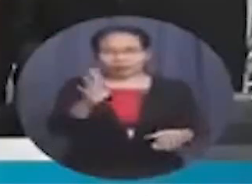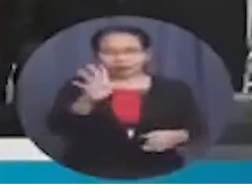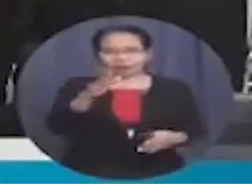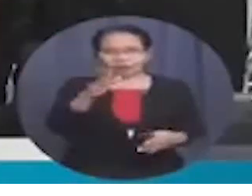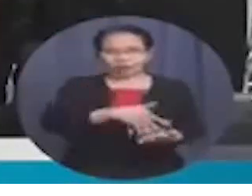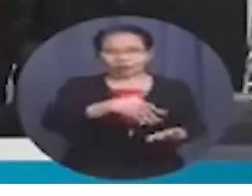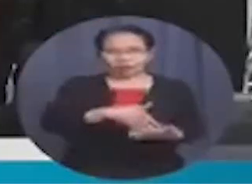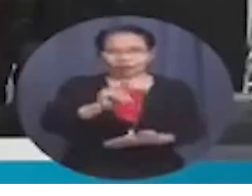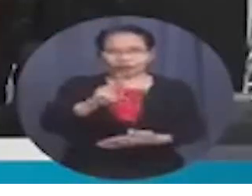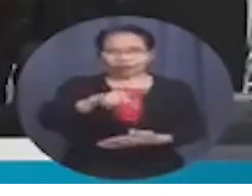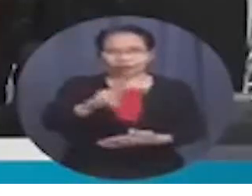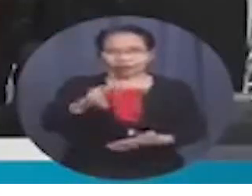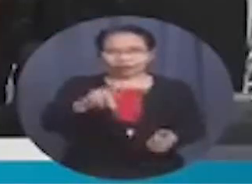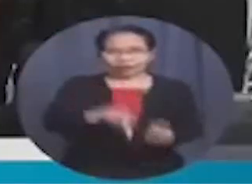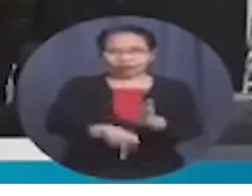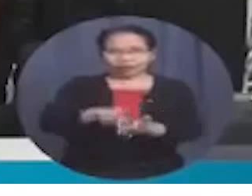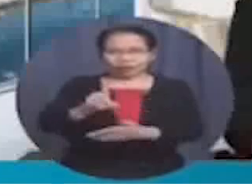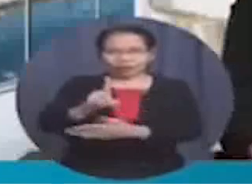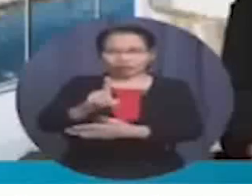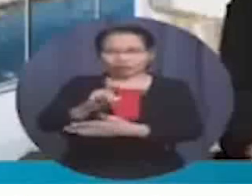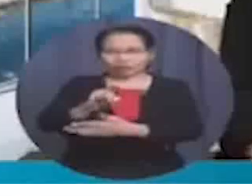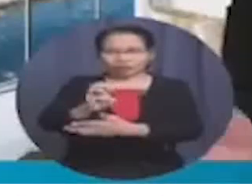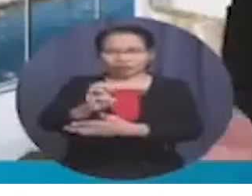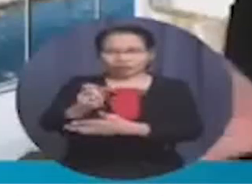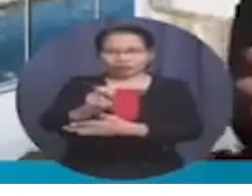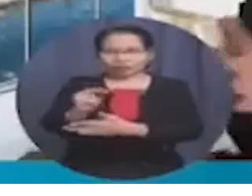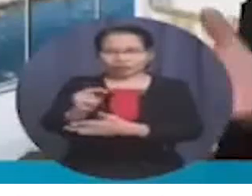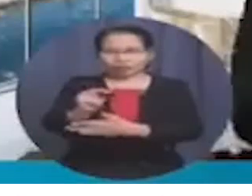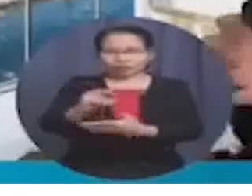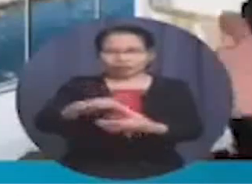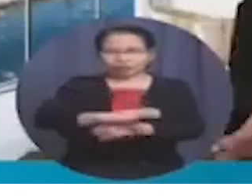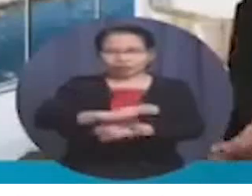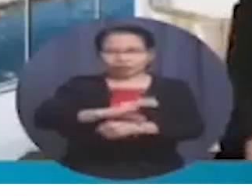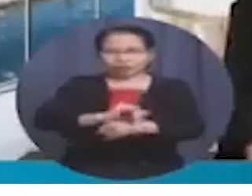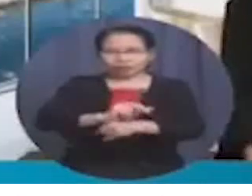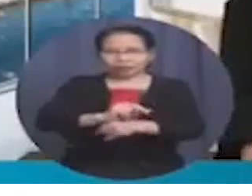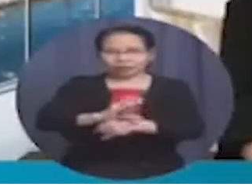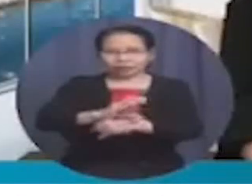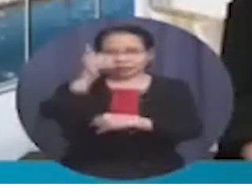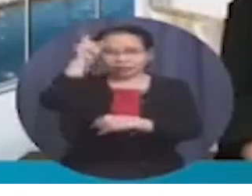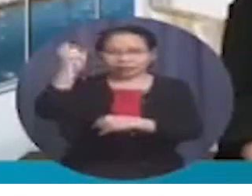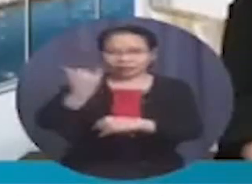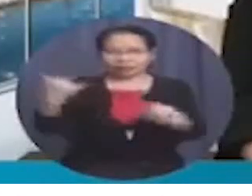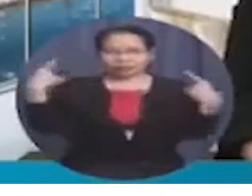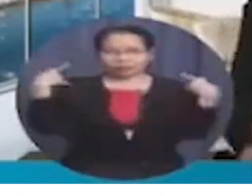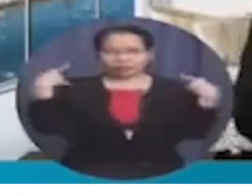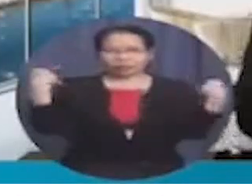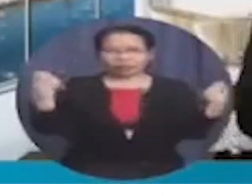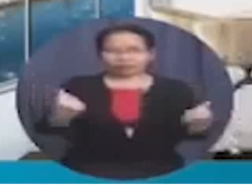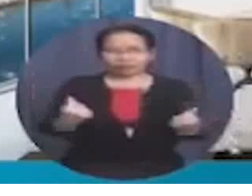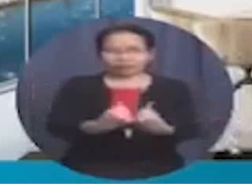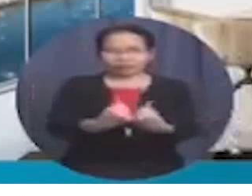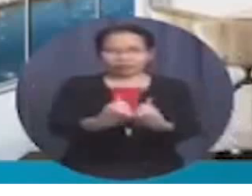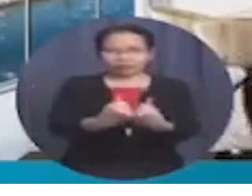ng PUP, pinatay ng mga diakono ng iglesia ni Manalo dahil nakaaway nila sa basketball. Pagkatapos